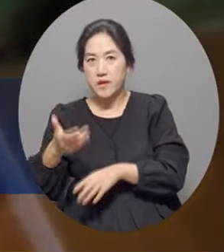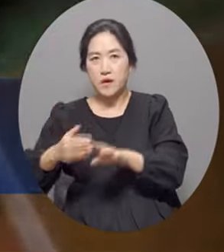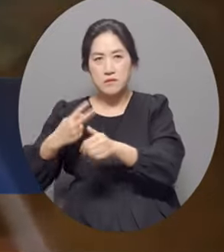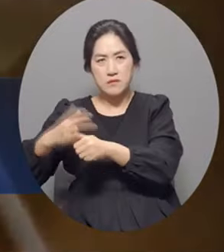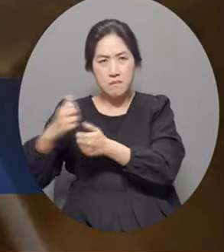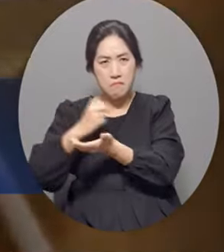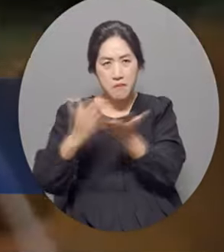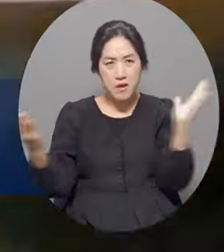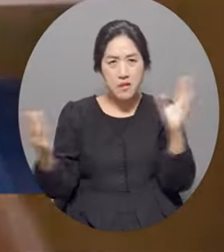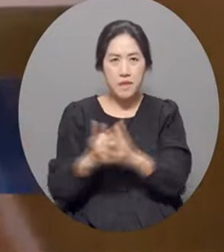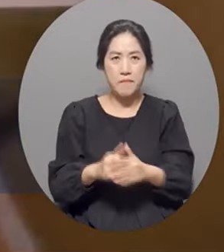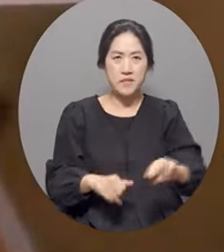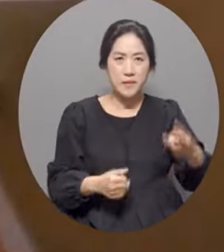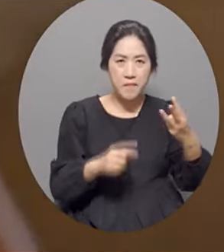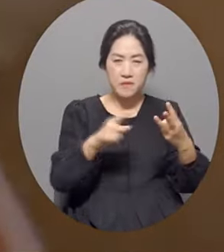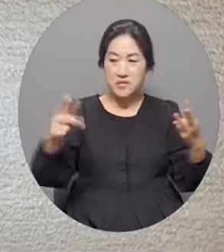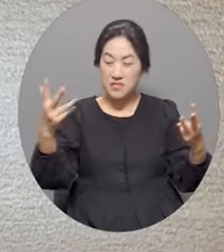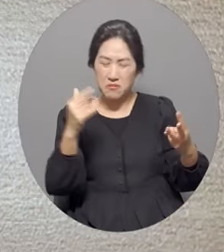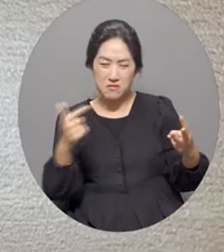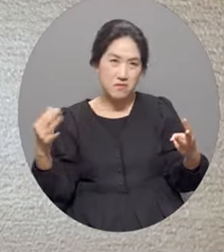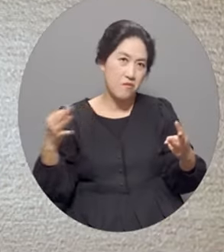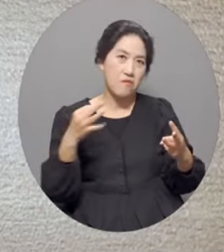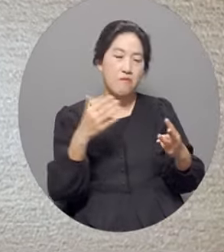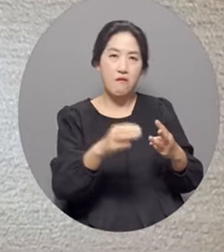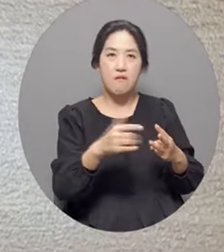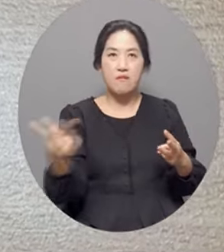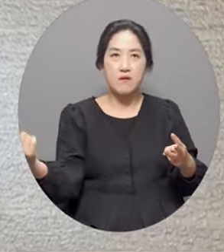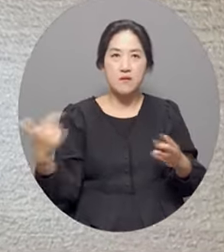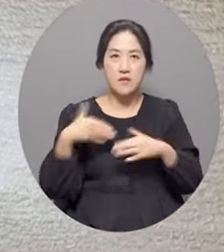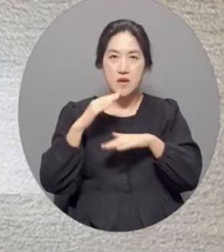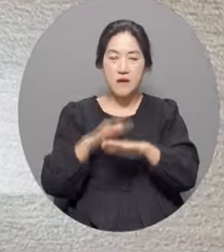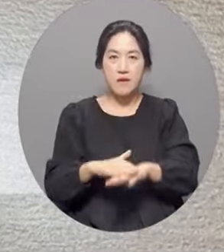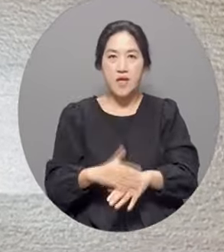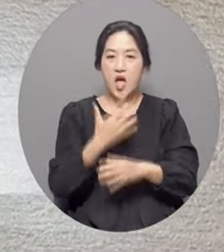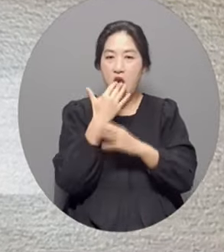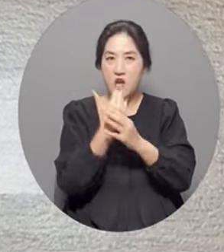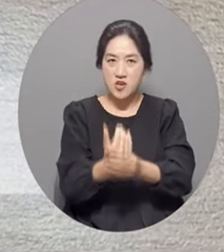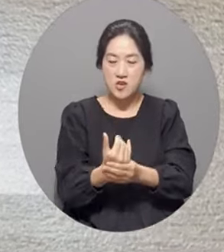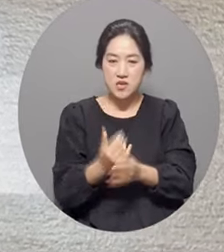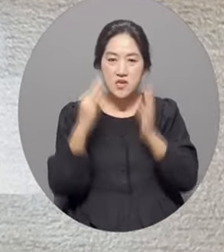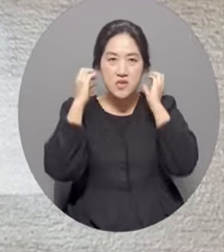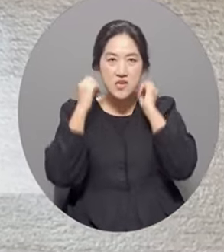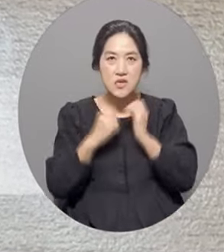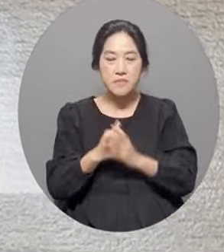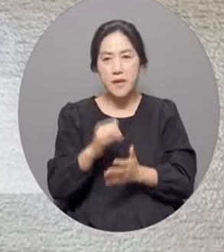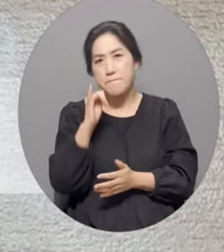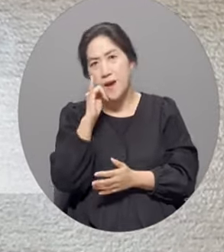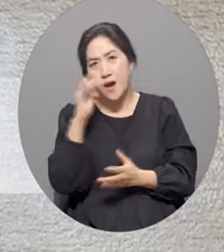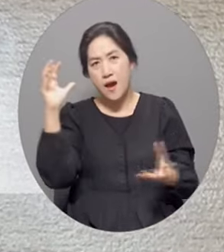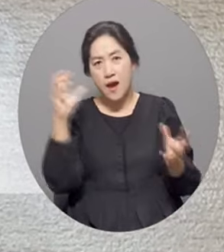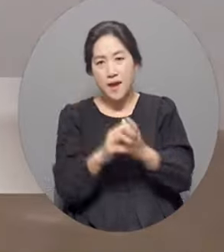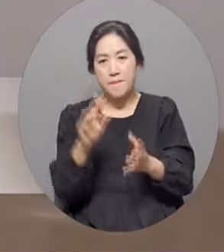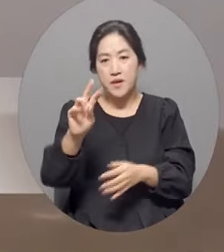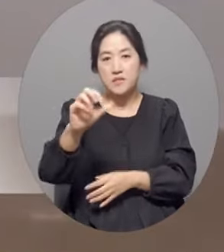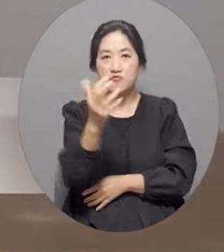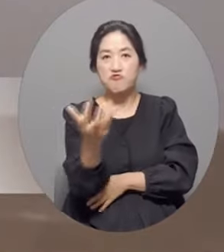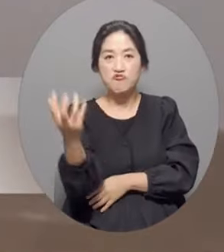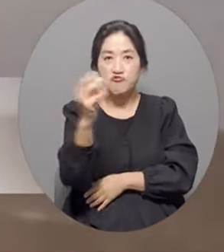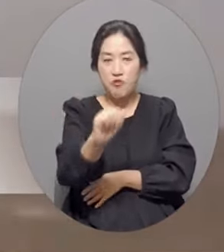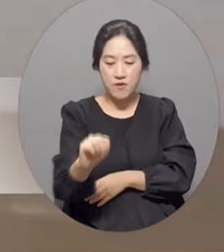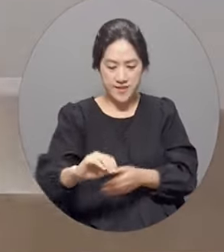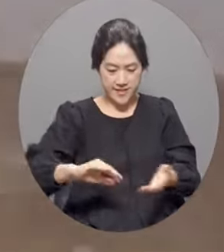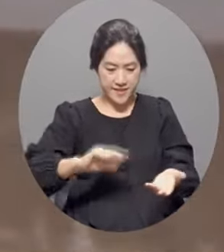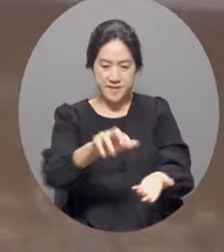7억원까지 투자받아 경찰은 일당이 보관하고 있던 현금과 귀금속 마약까지 29억원 상당의 금품을